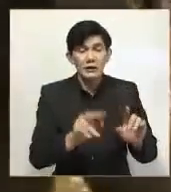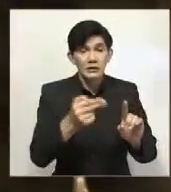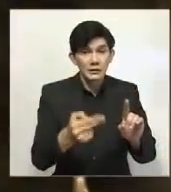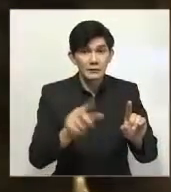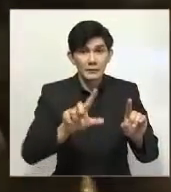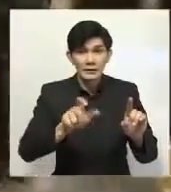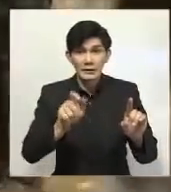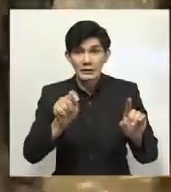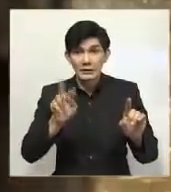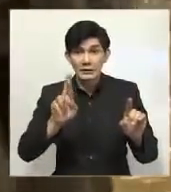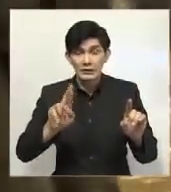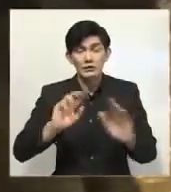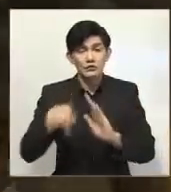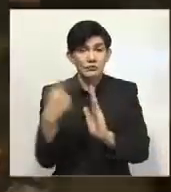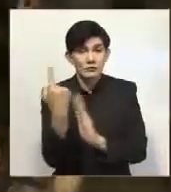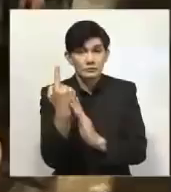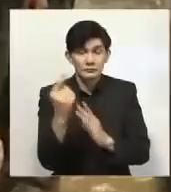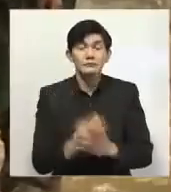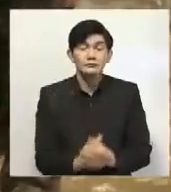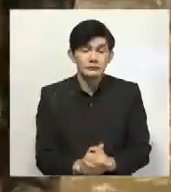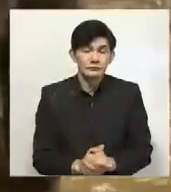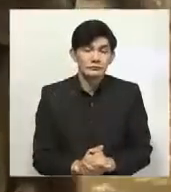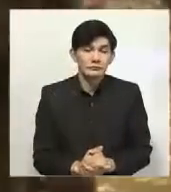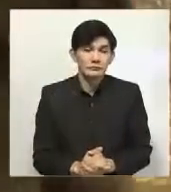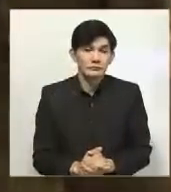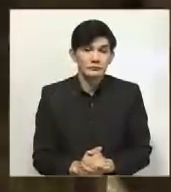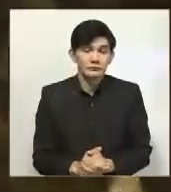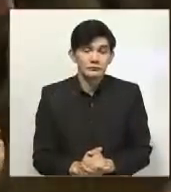ลิตรต่อชั่วโมงครับ